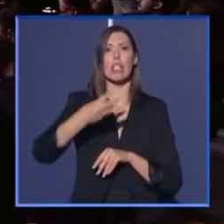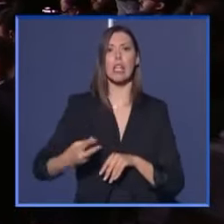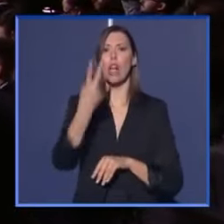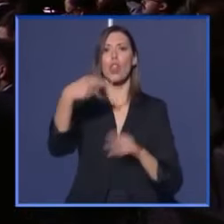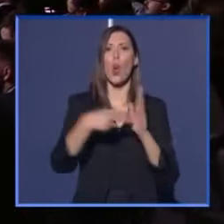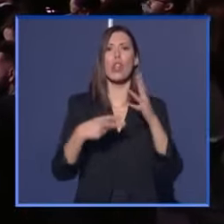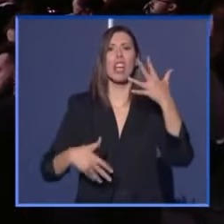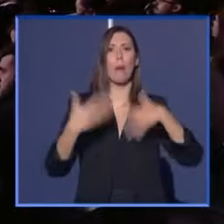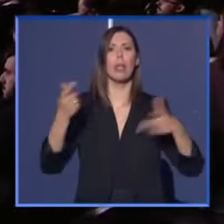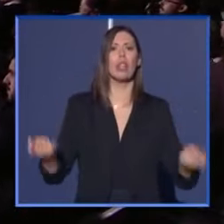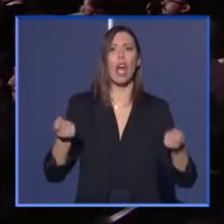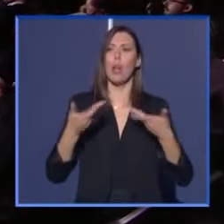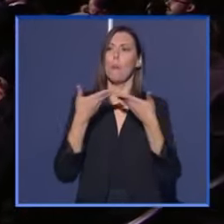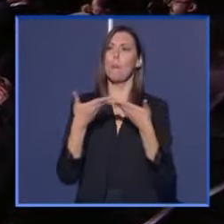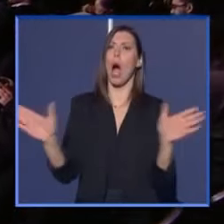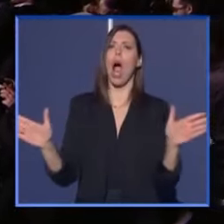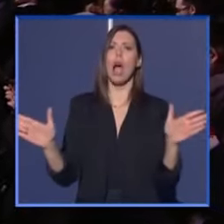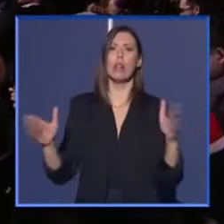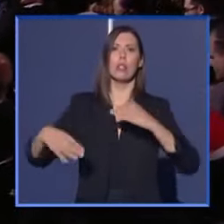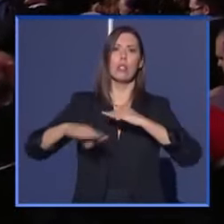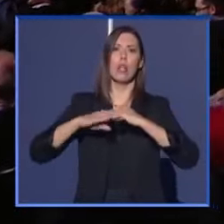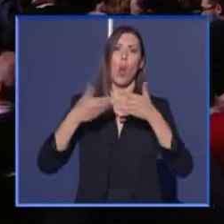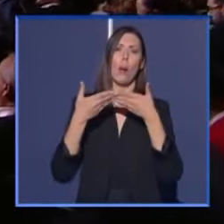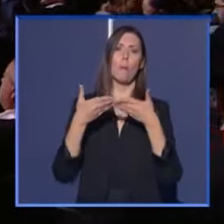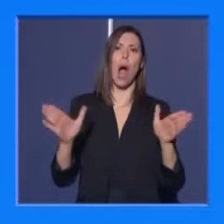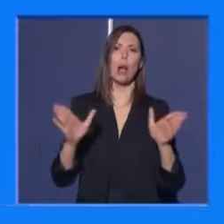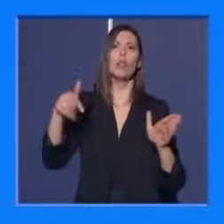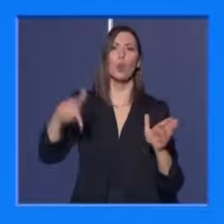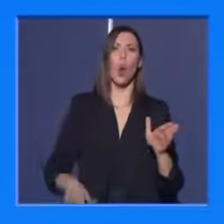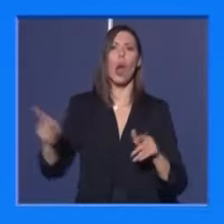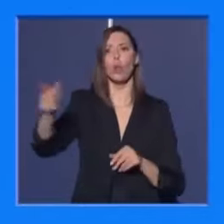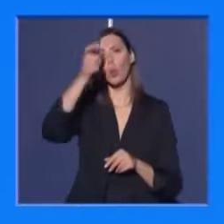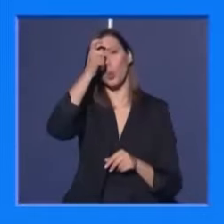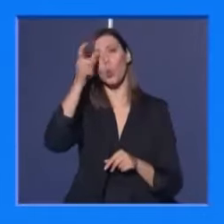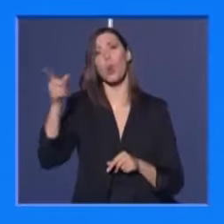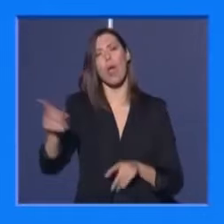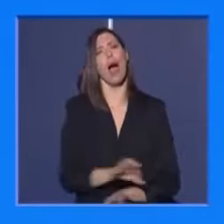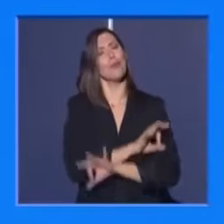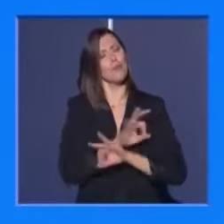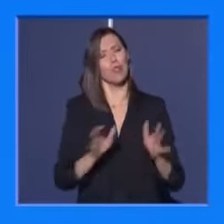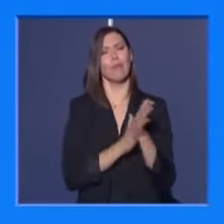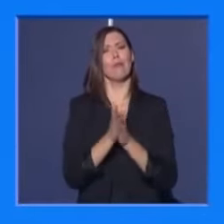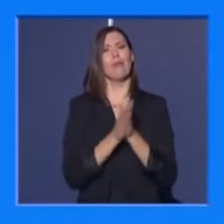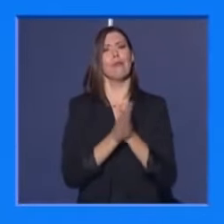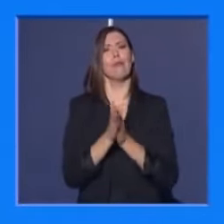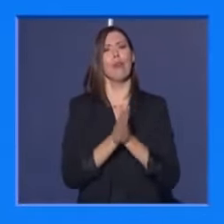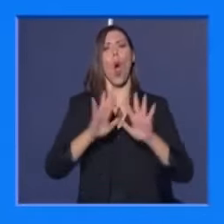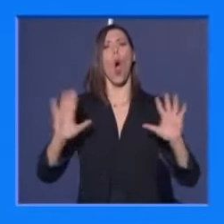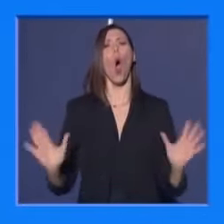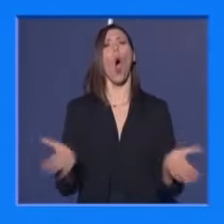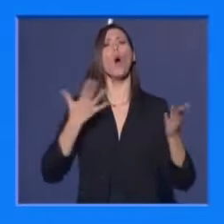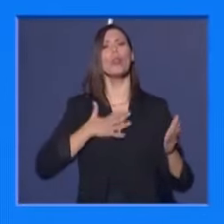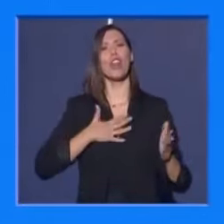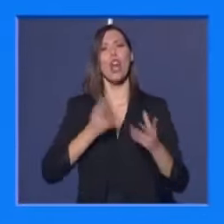15 τη στρόφιγγα. Την κρατάει πια τη στρόφιγγα η Τουρκία και την ανοίγει όποτε θέλει, όσο